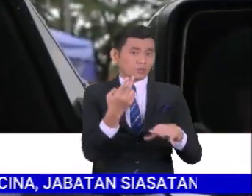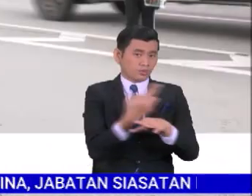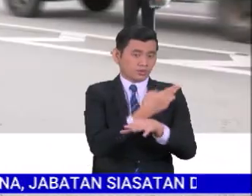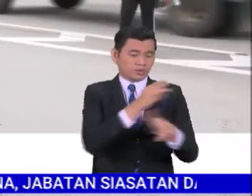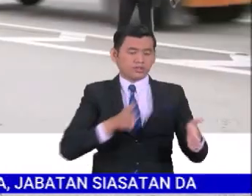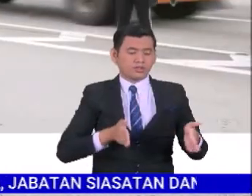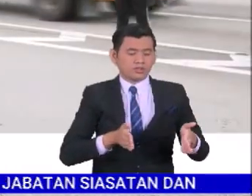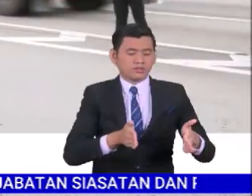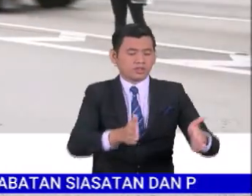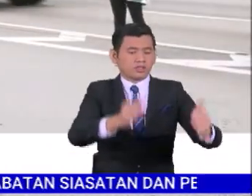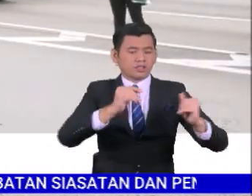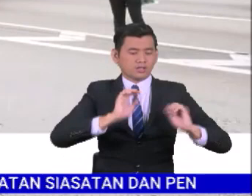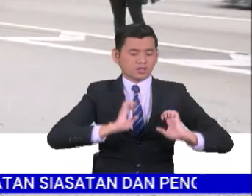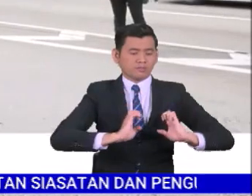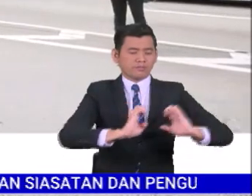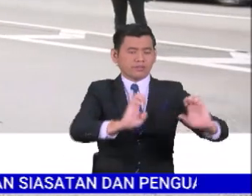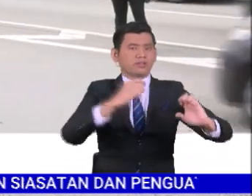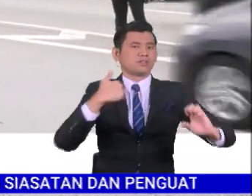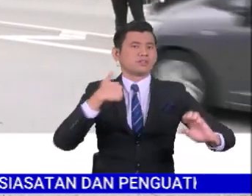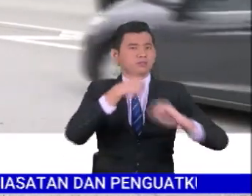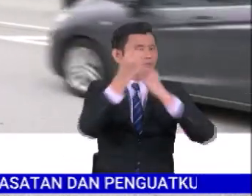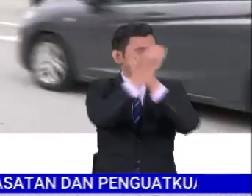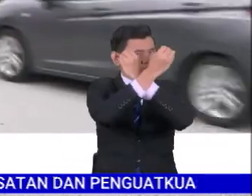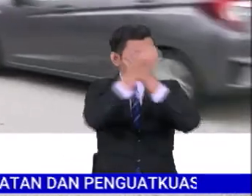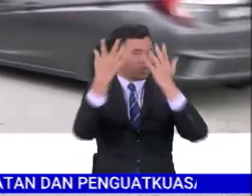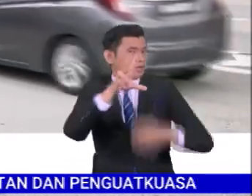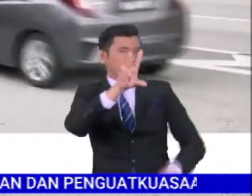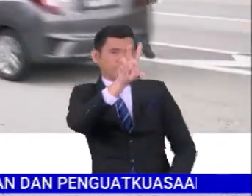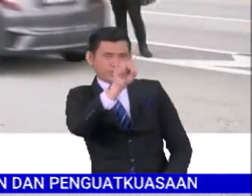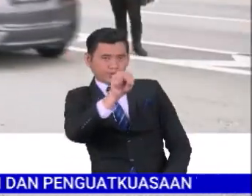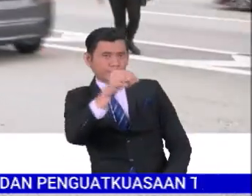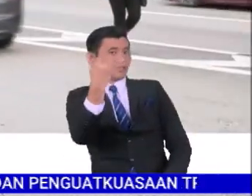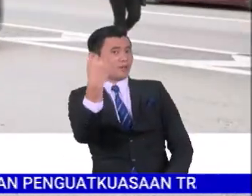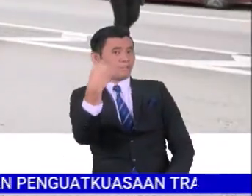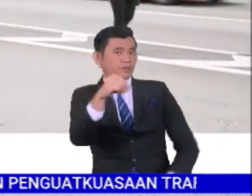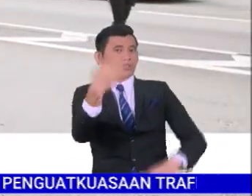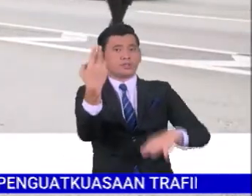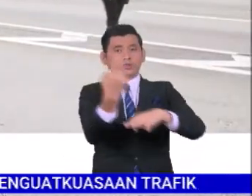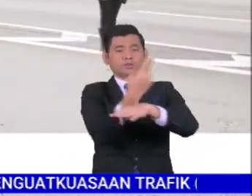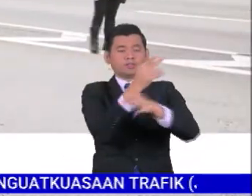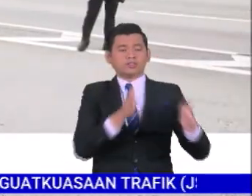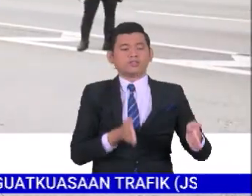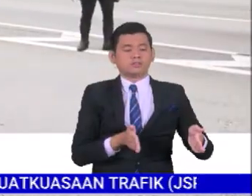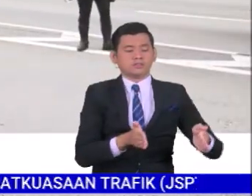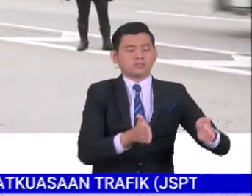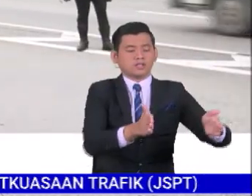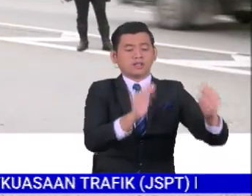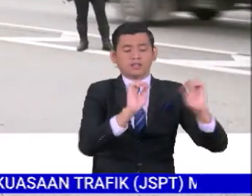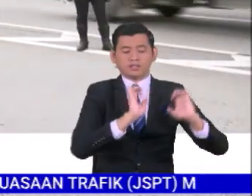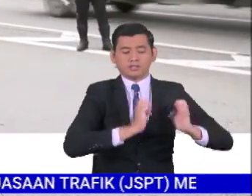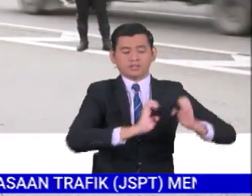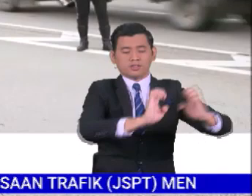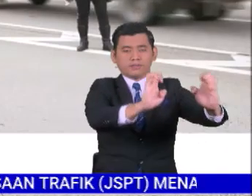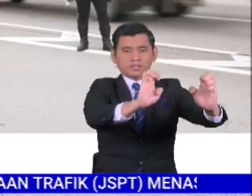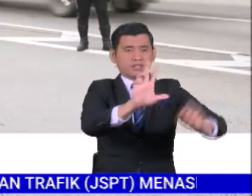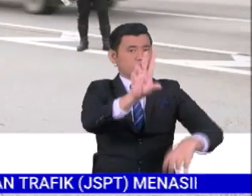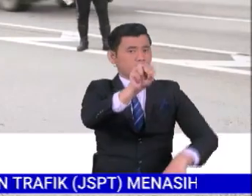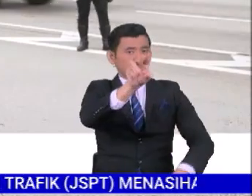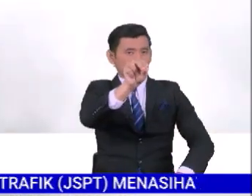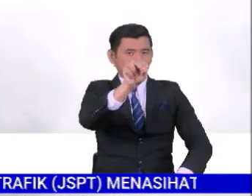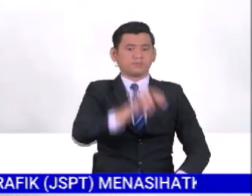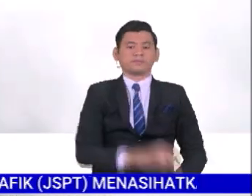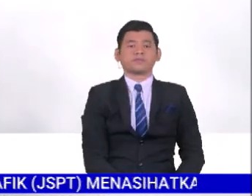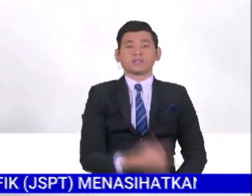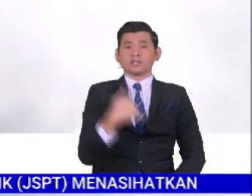kecemasan. Yang ini kita telah war-warkan berkenaan dengan kesalahan ini dan kami dari